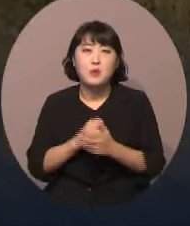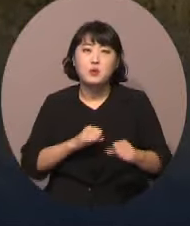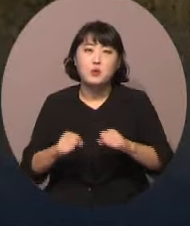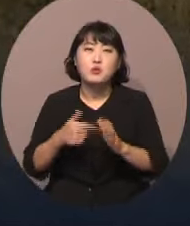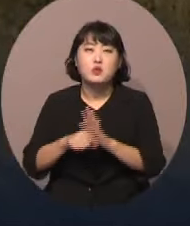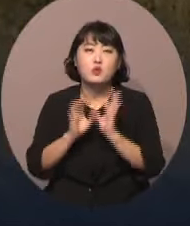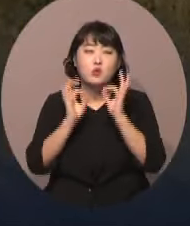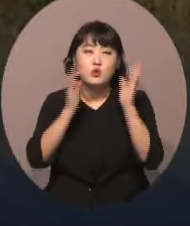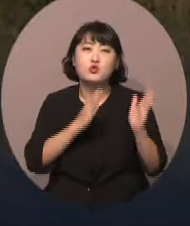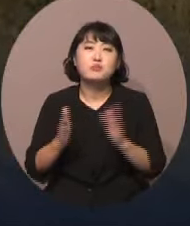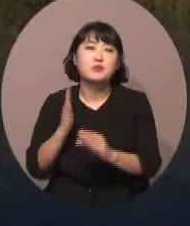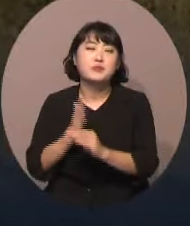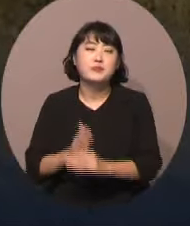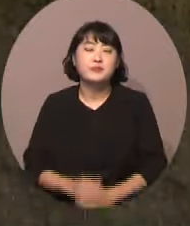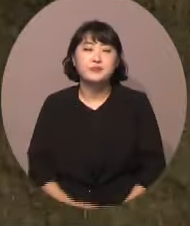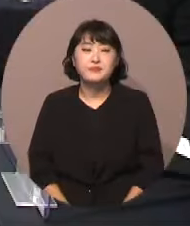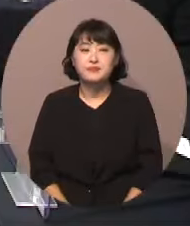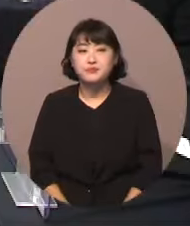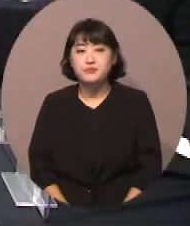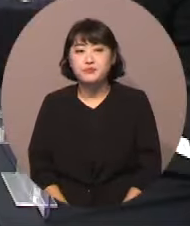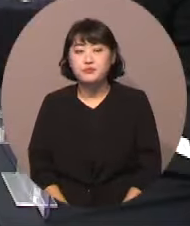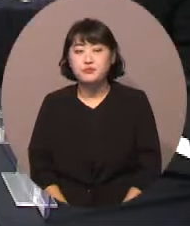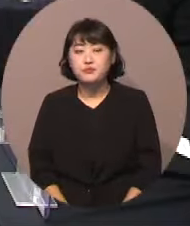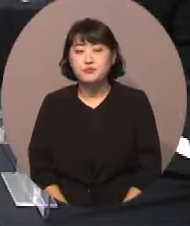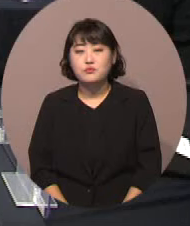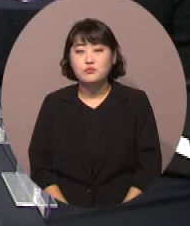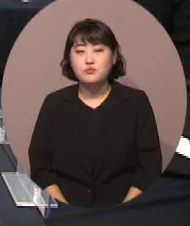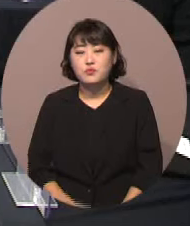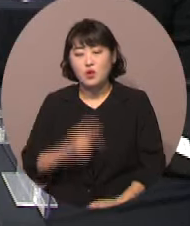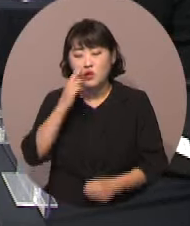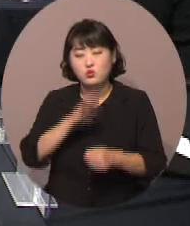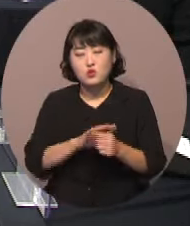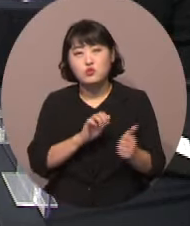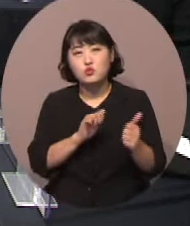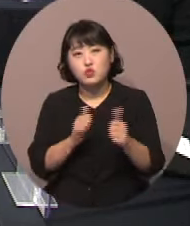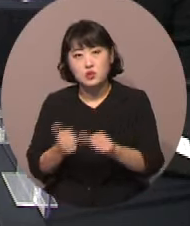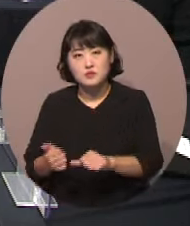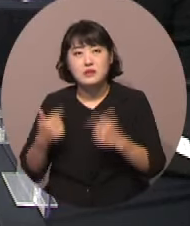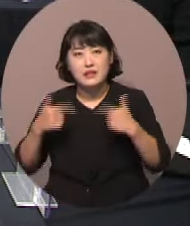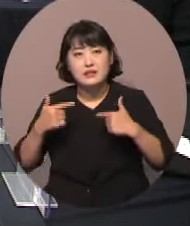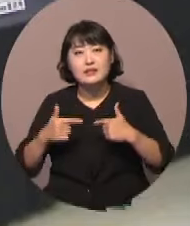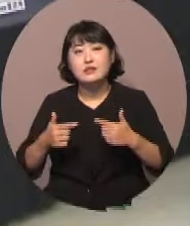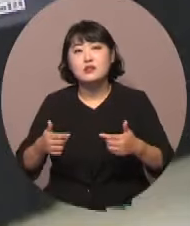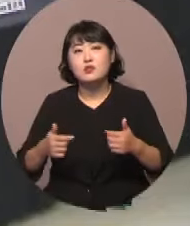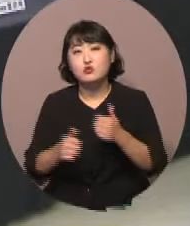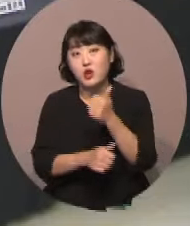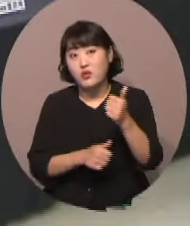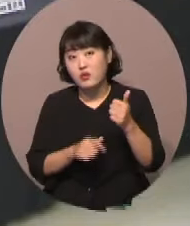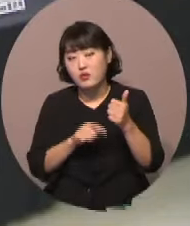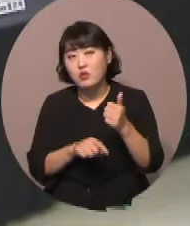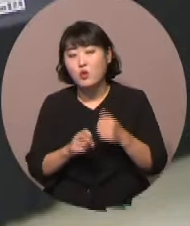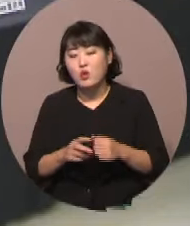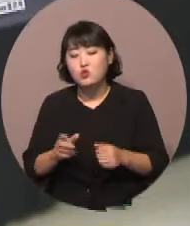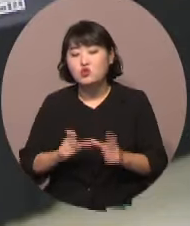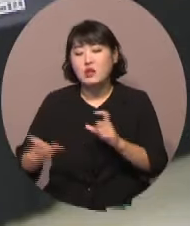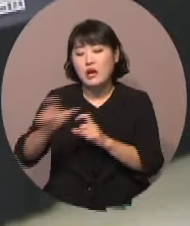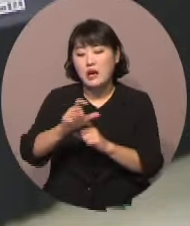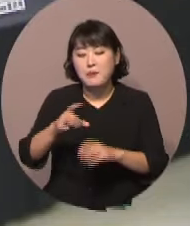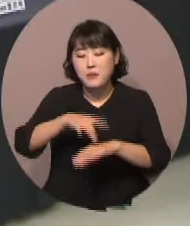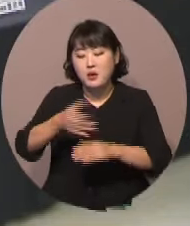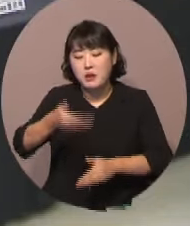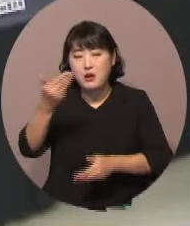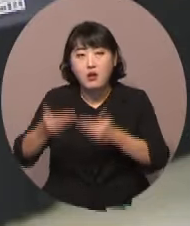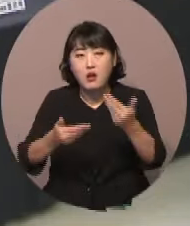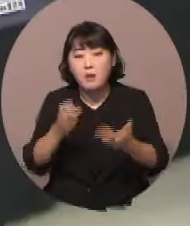다하려고 준비를 하고 있습니다. 억울한 죽음을 규명할 상시기구, 그리고 추가 유해 발굴을 위한 법적